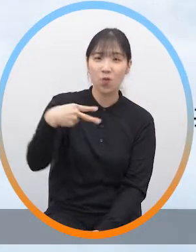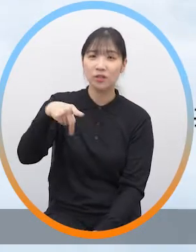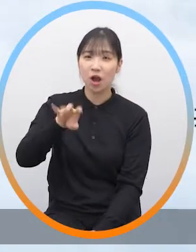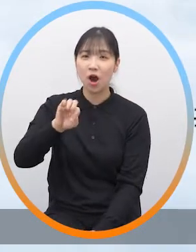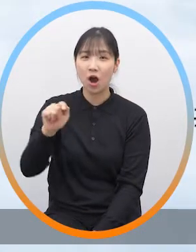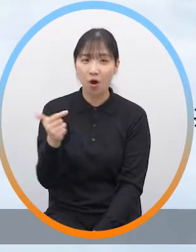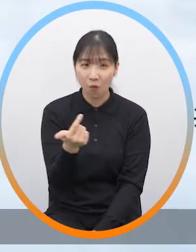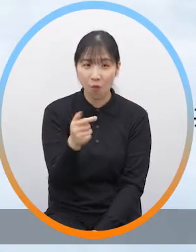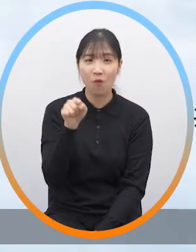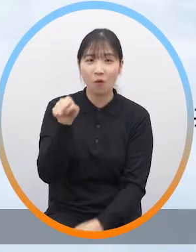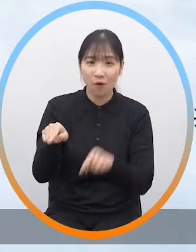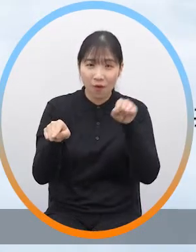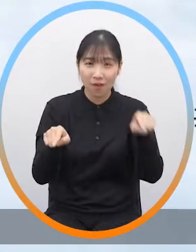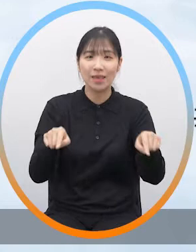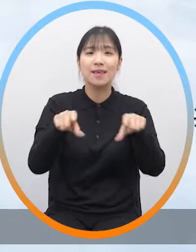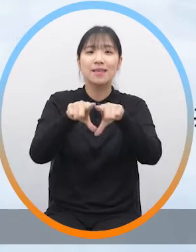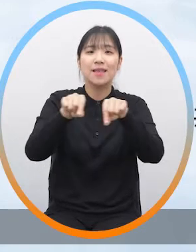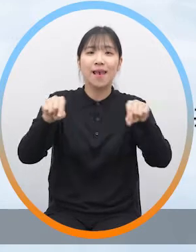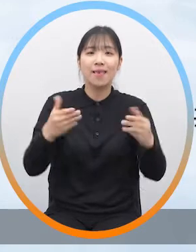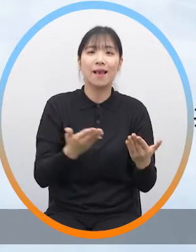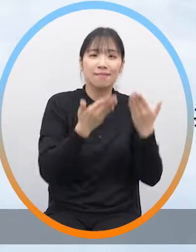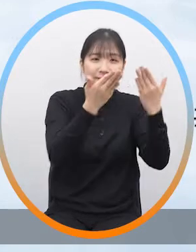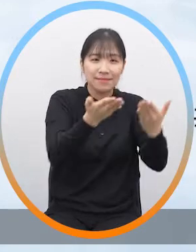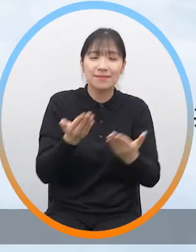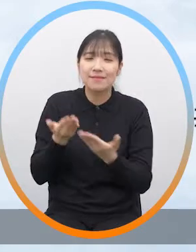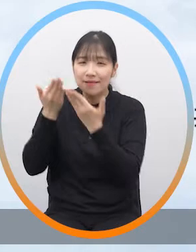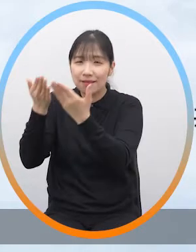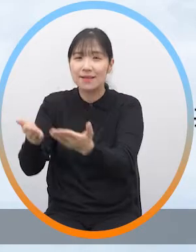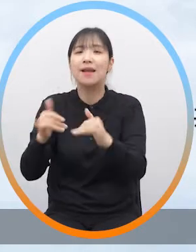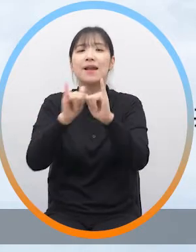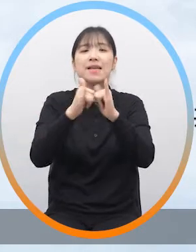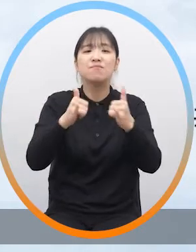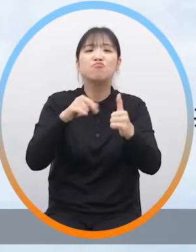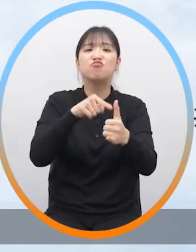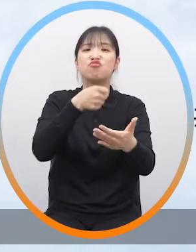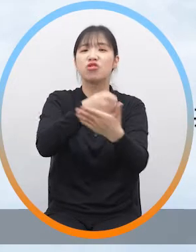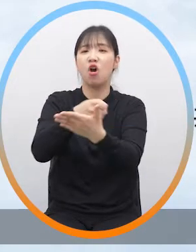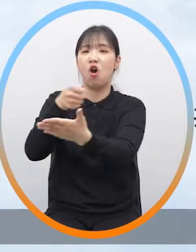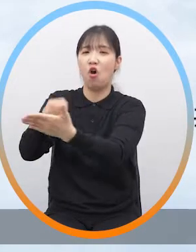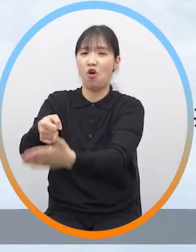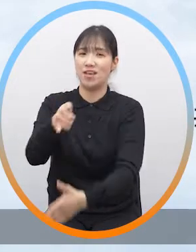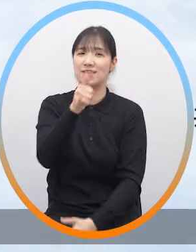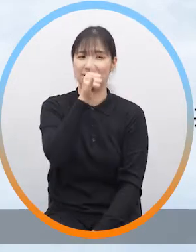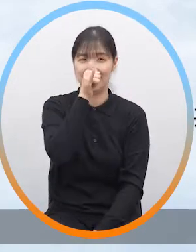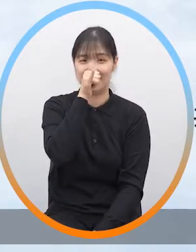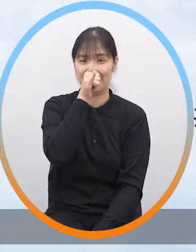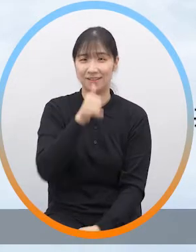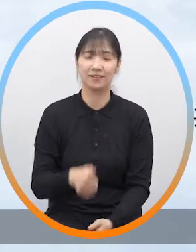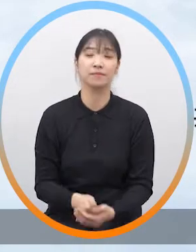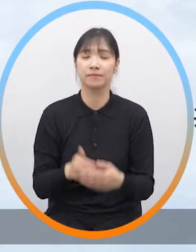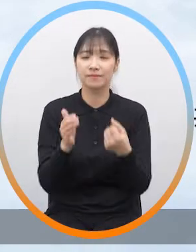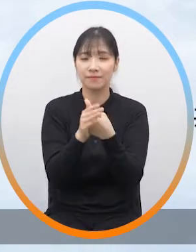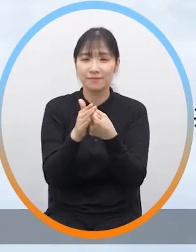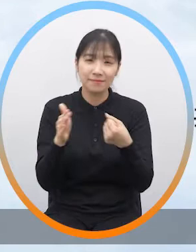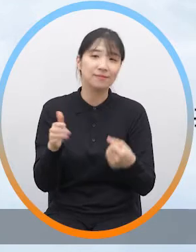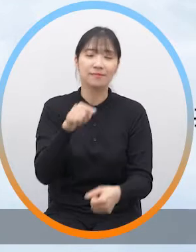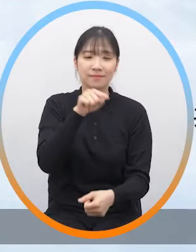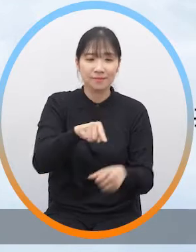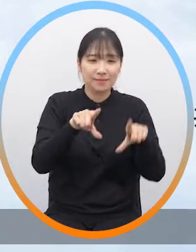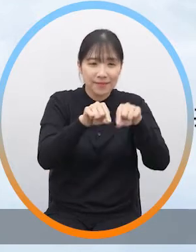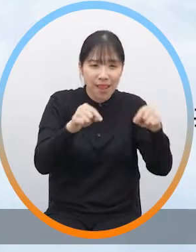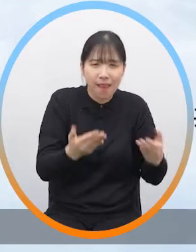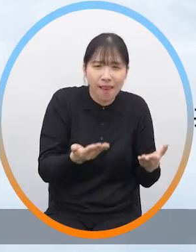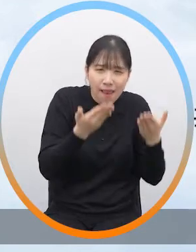서원에는 반드시 거기에서 제사 드리는 인물이 정해져 있습니다. 그래서 이